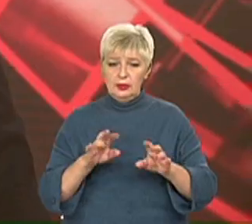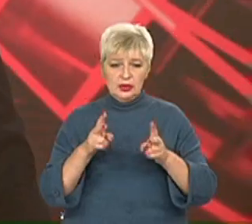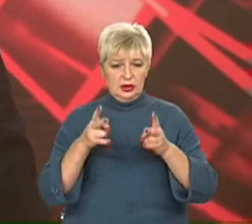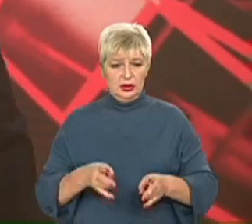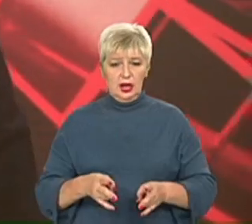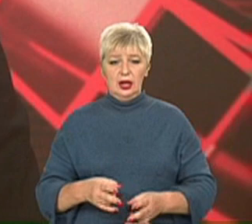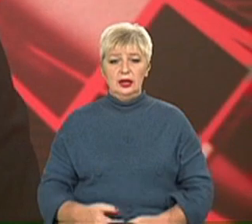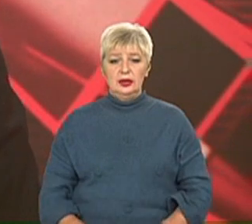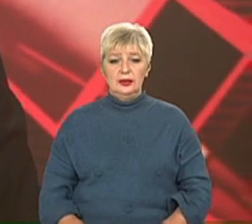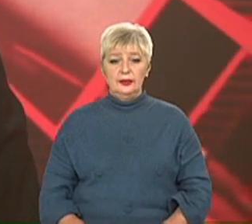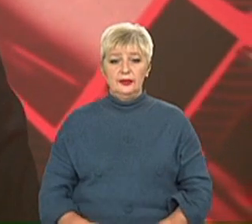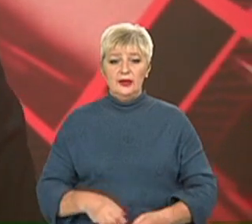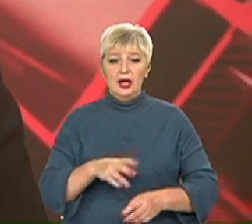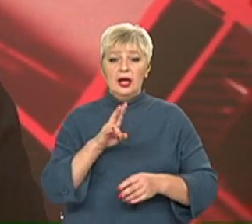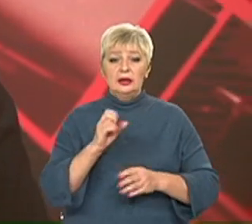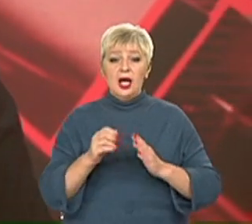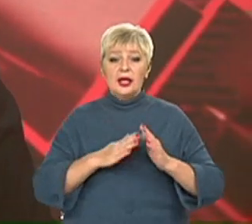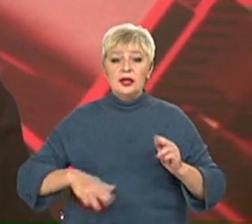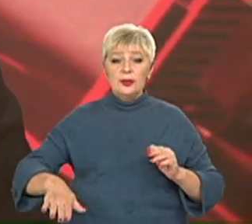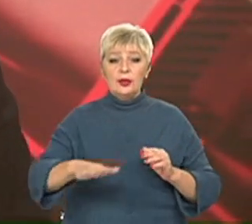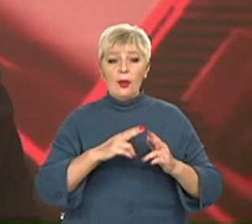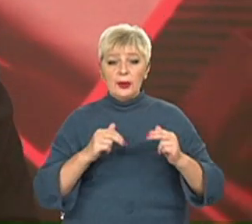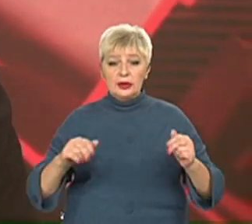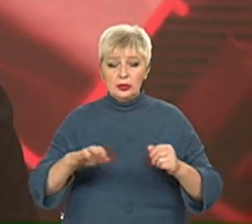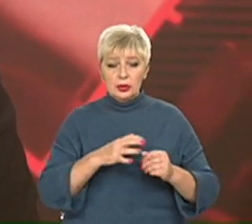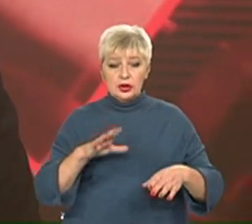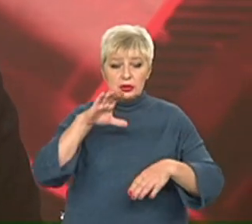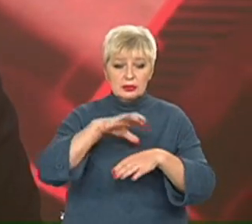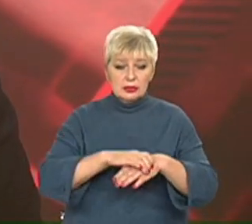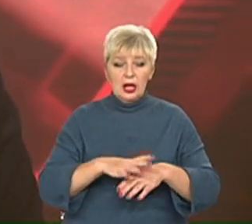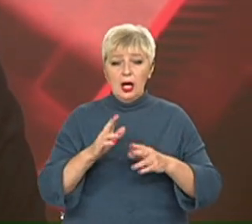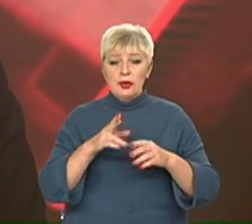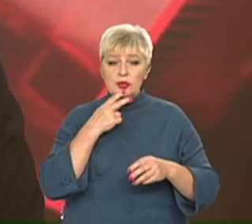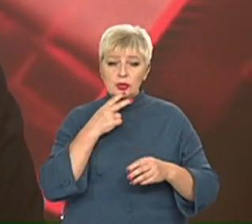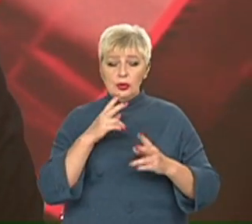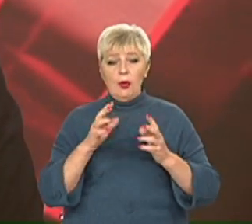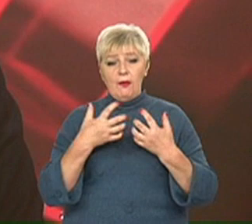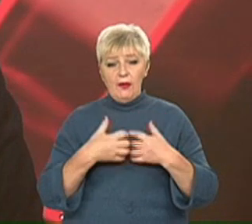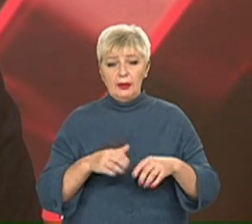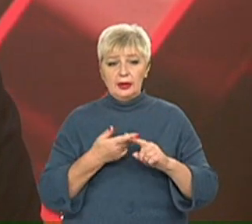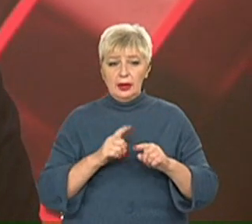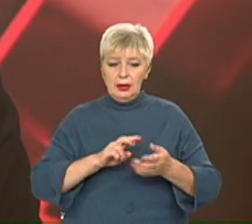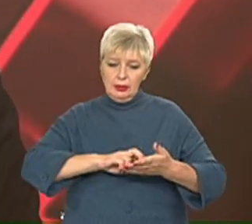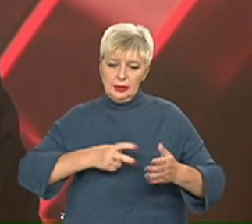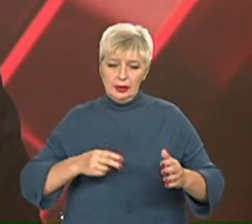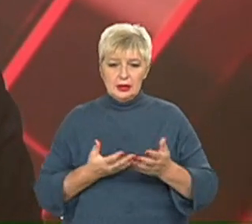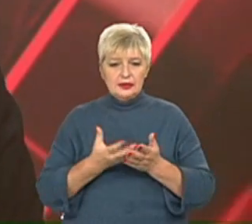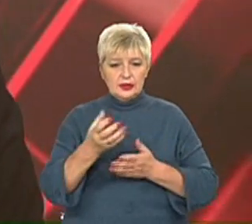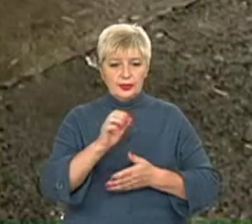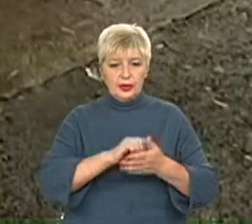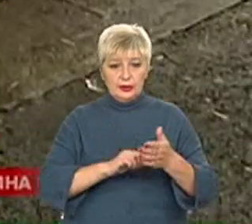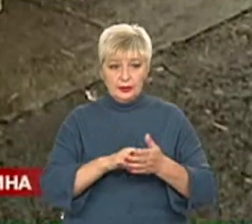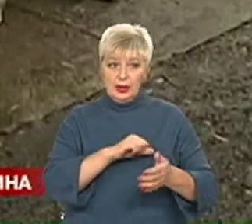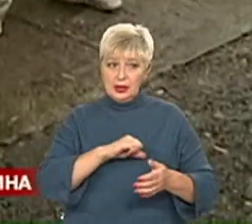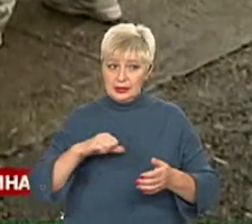трагедії. На Дніпропетровщині викрили тютюнову фабрику, яка ухилялась від сплати податків. Допомагали в цьому